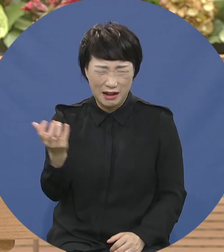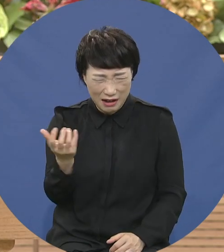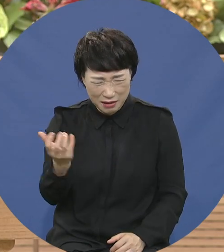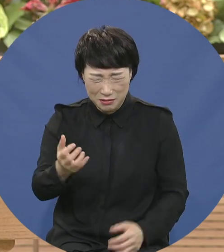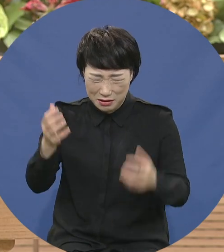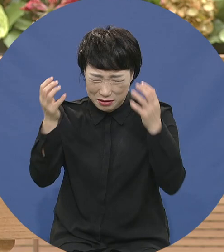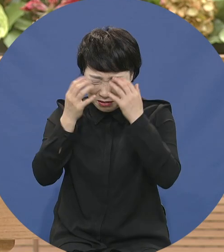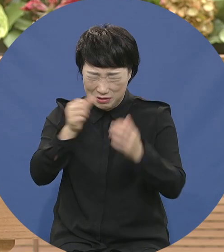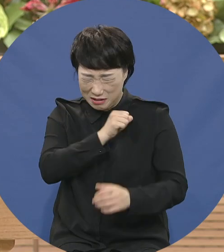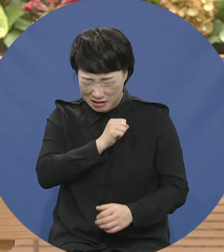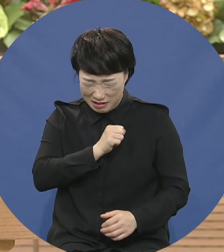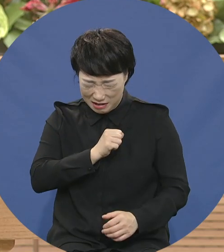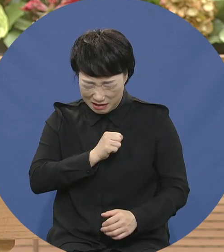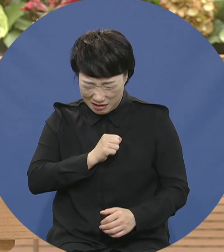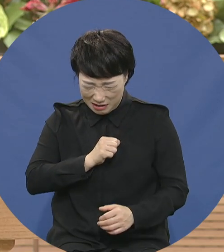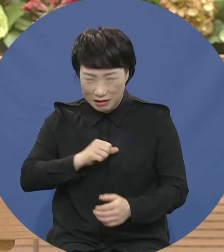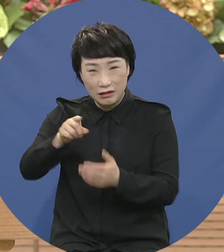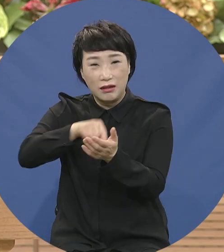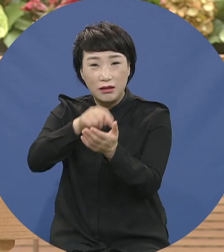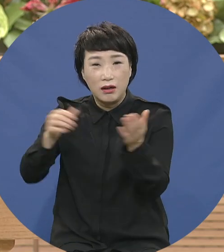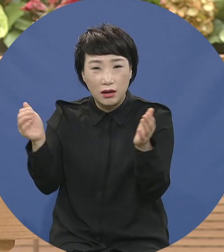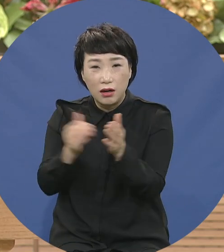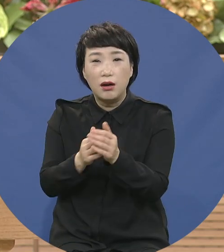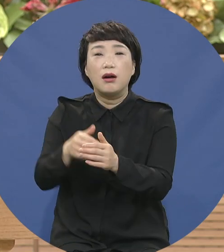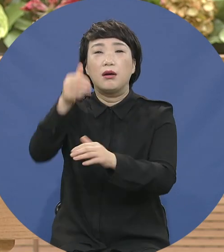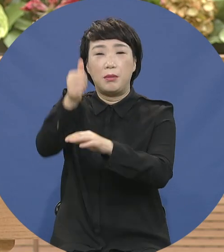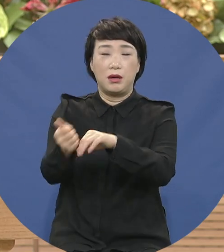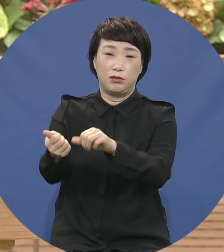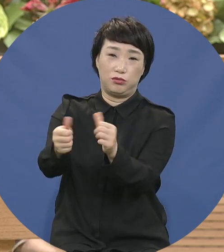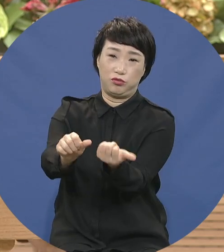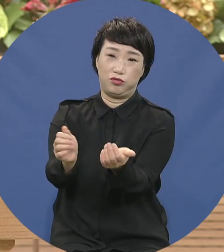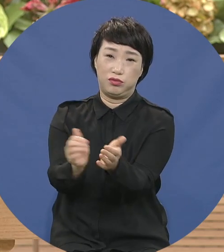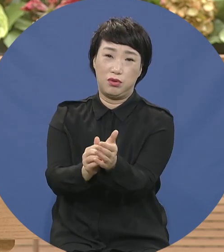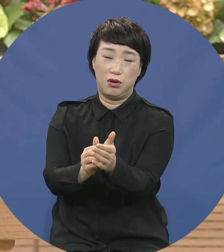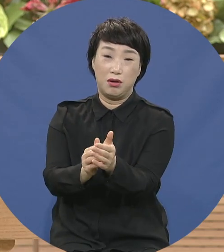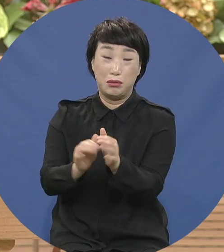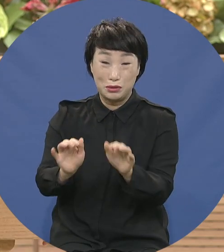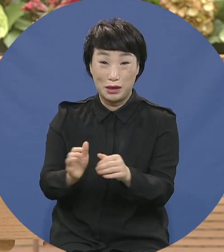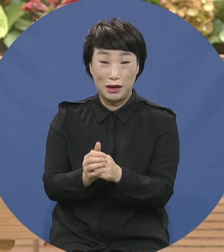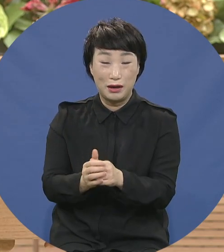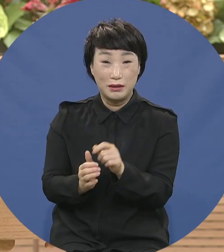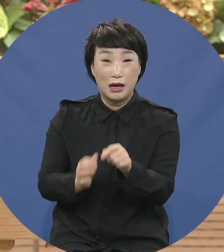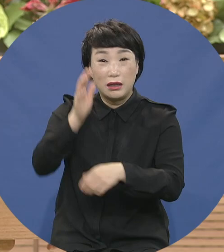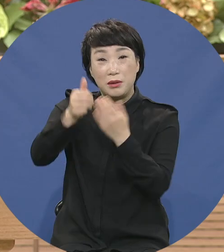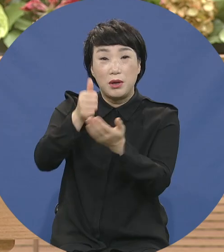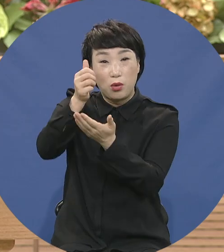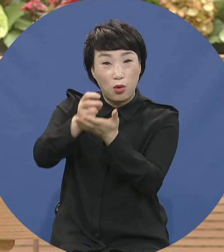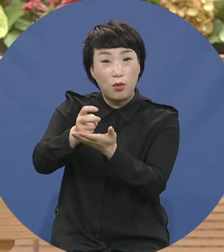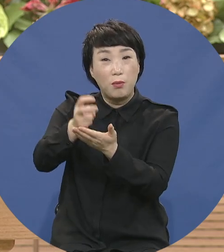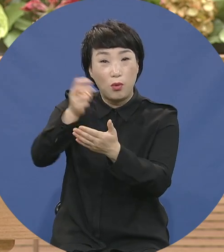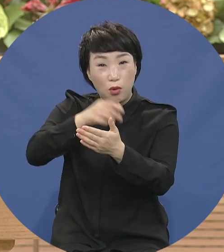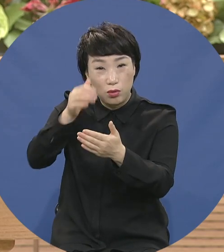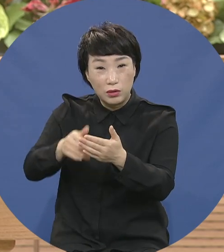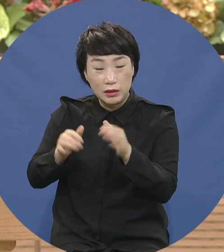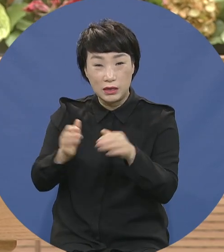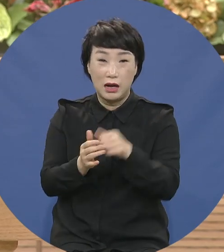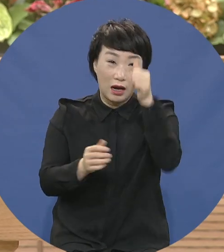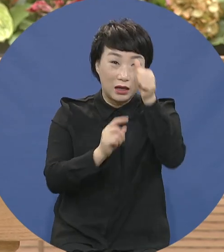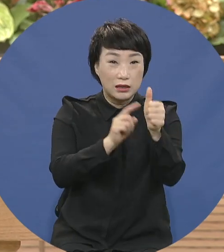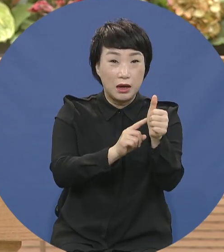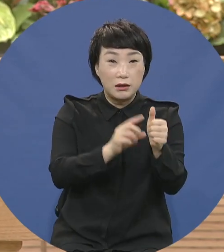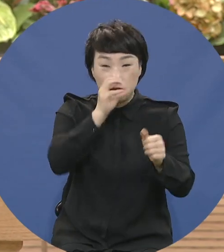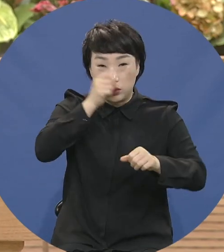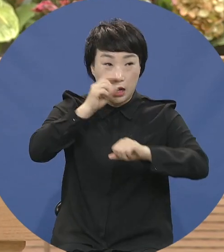아픔과 고통을 다 지불하고 죽게 하셔서 하나님의 공의의 법, 아담아